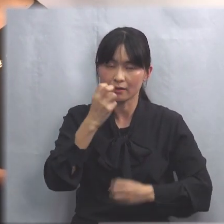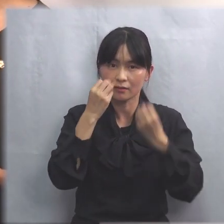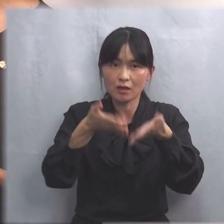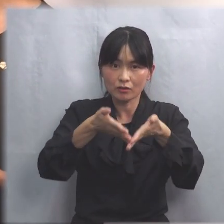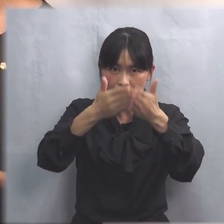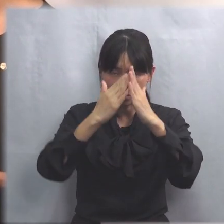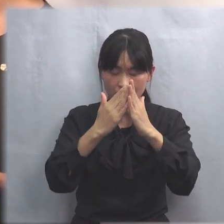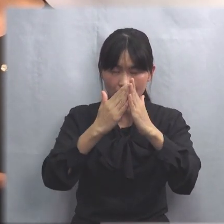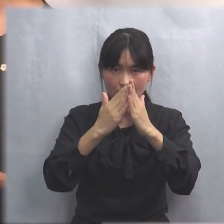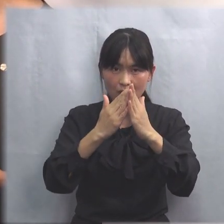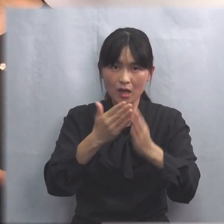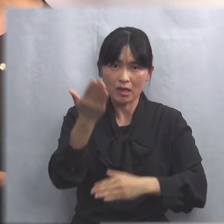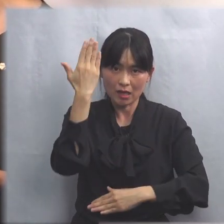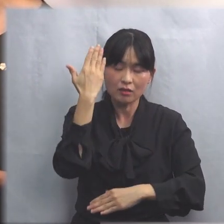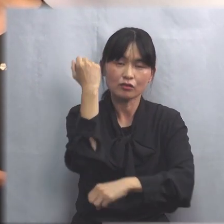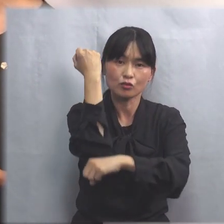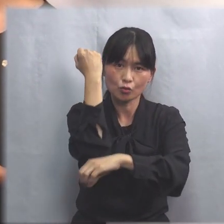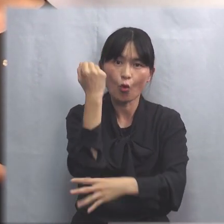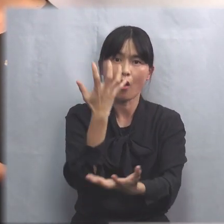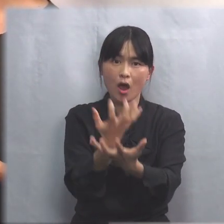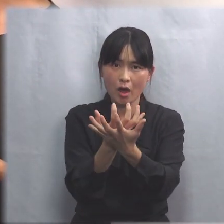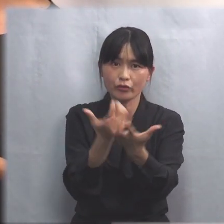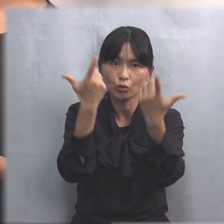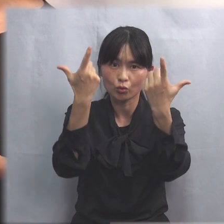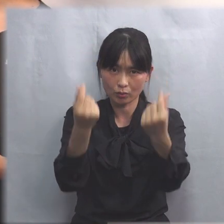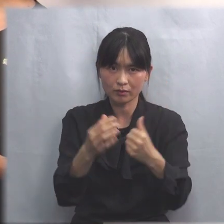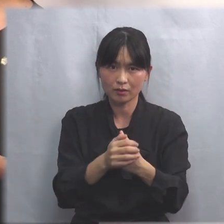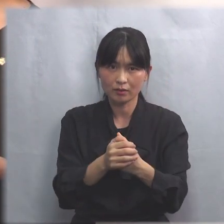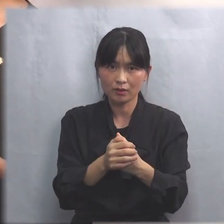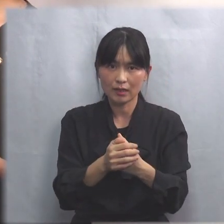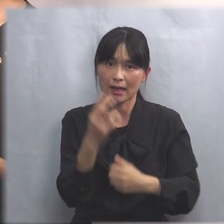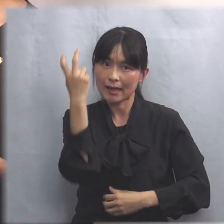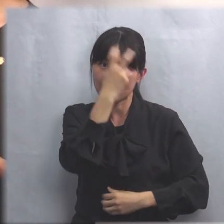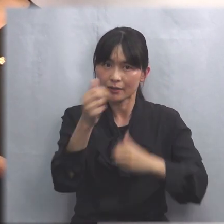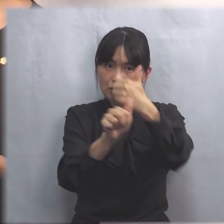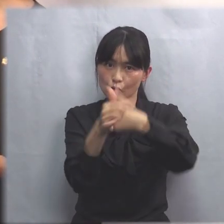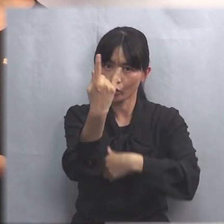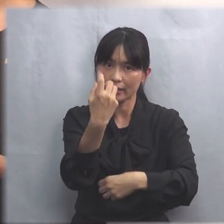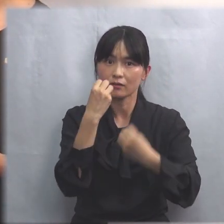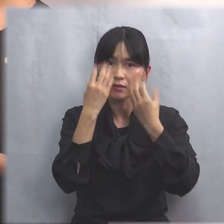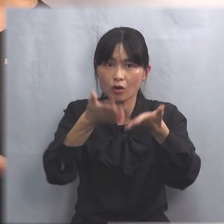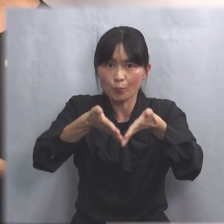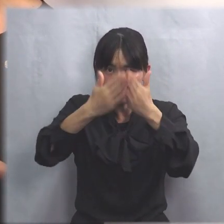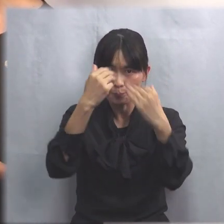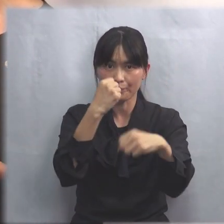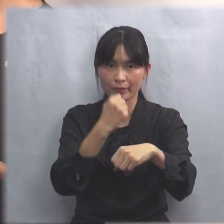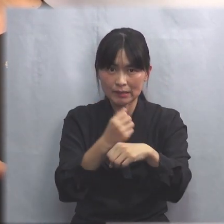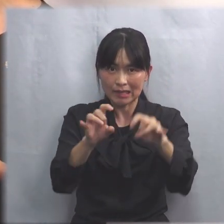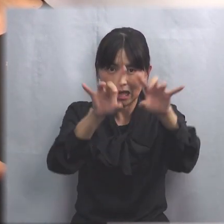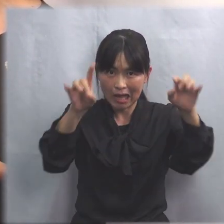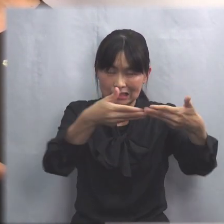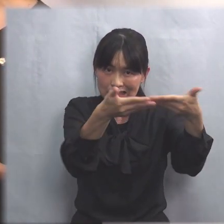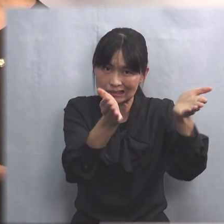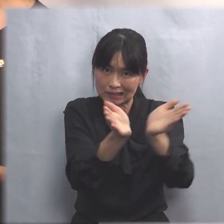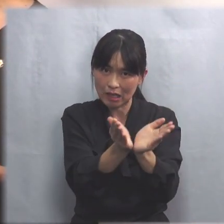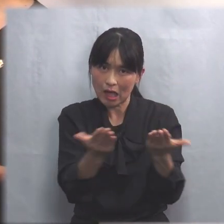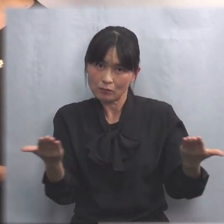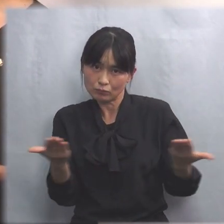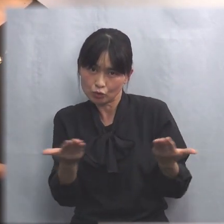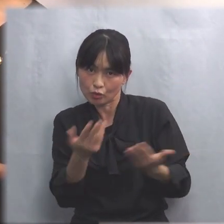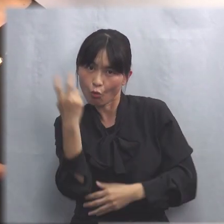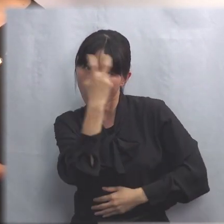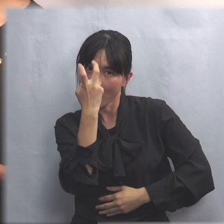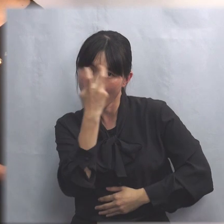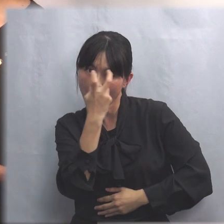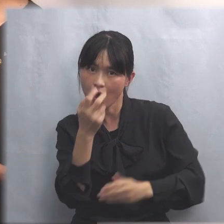또한 초안에 포함되어 있었던 내용입니다. 당무감사위원회를 신설해서 각급 당 기관의 당무를